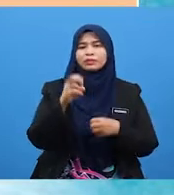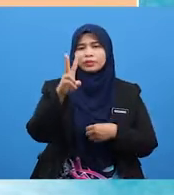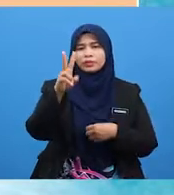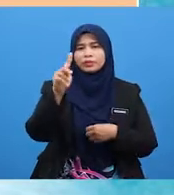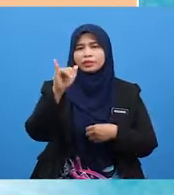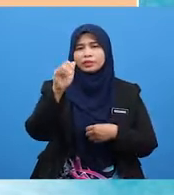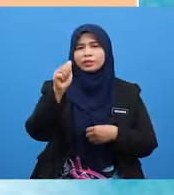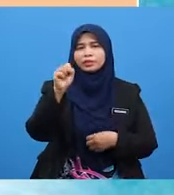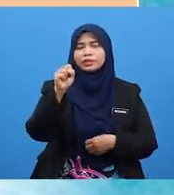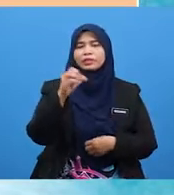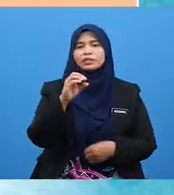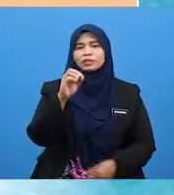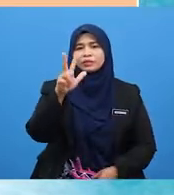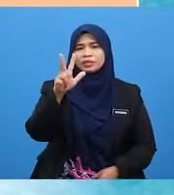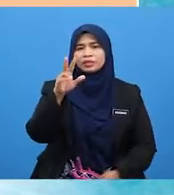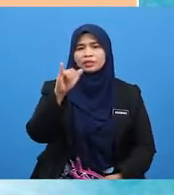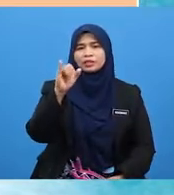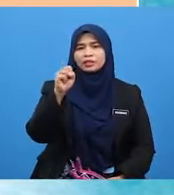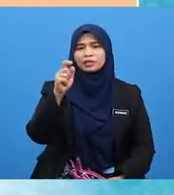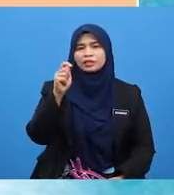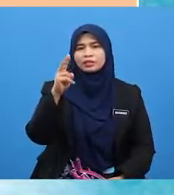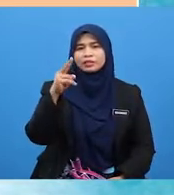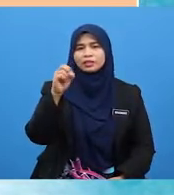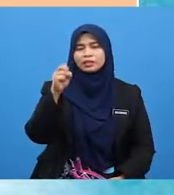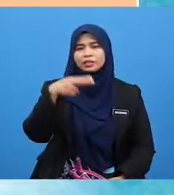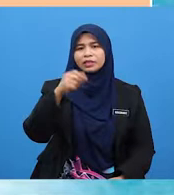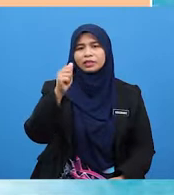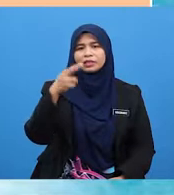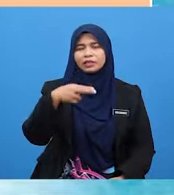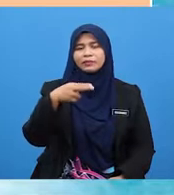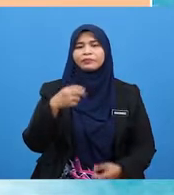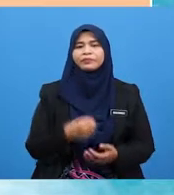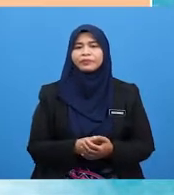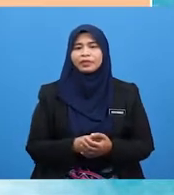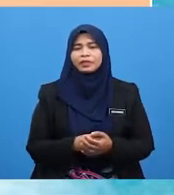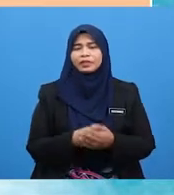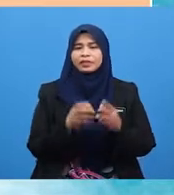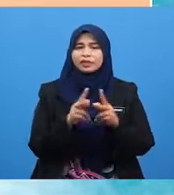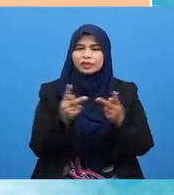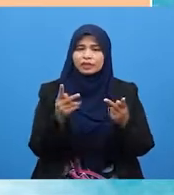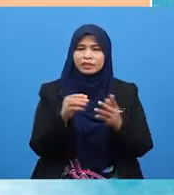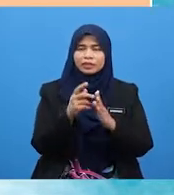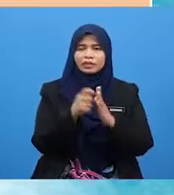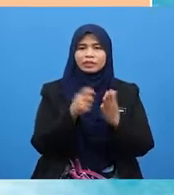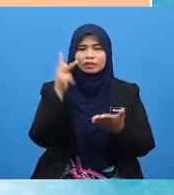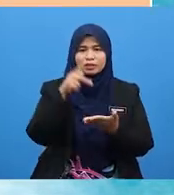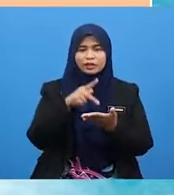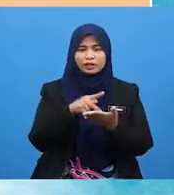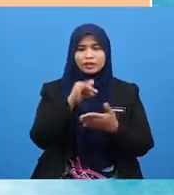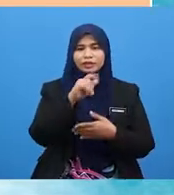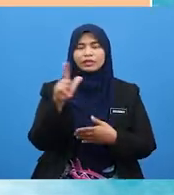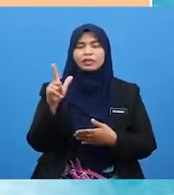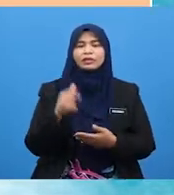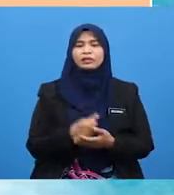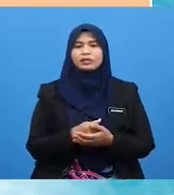qiyas dan ketiga, istishab. Karya atau kitab terkenal yang dihasilkan oleh Imam